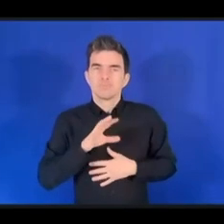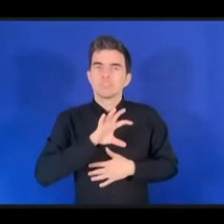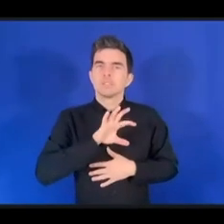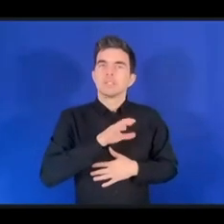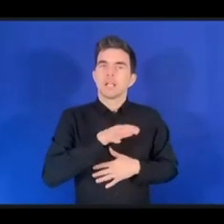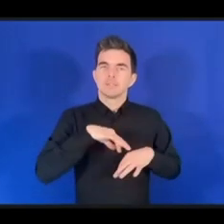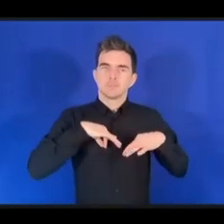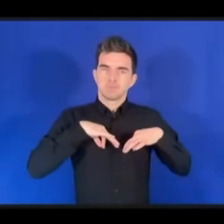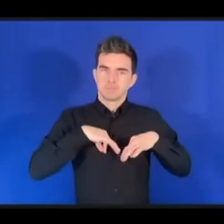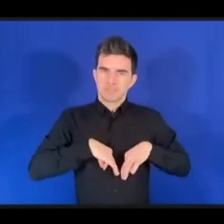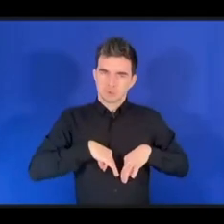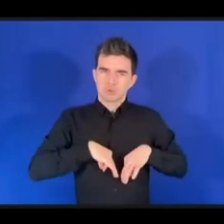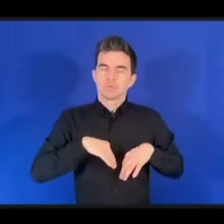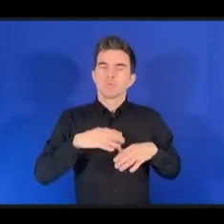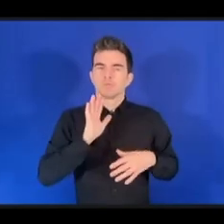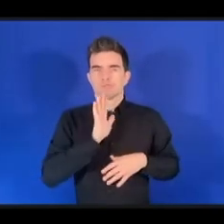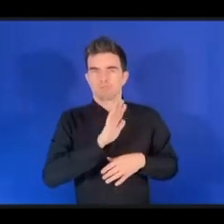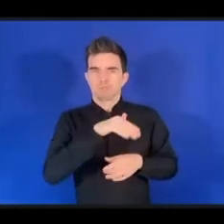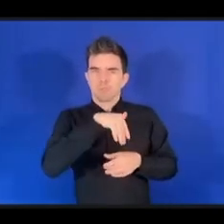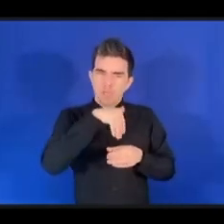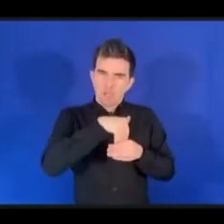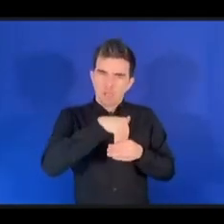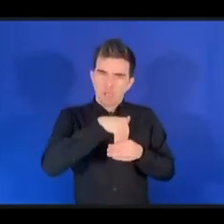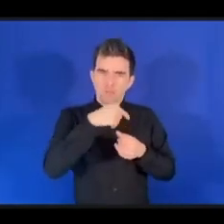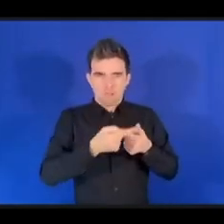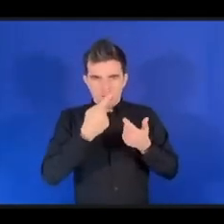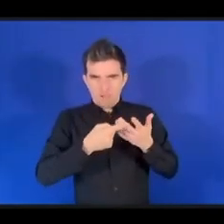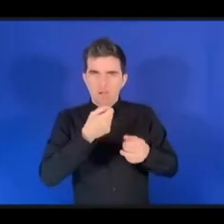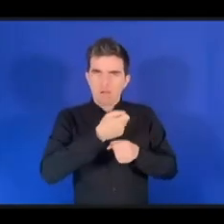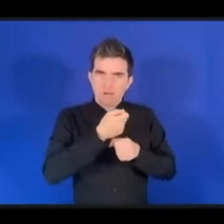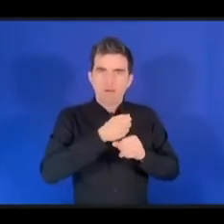信大臣。